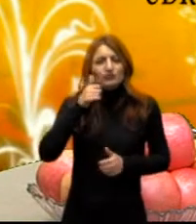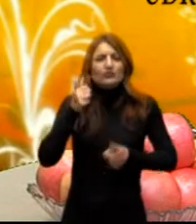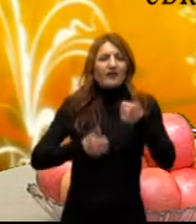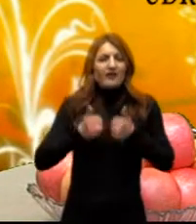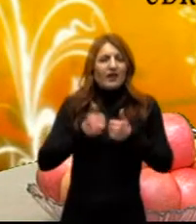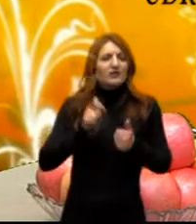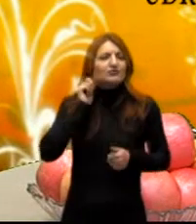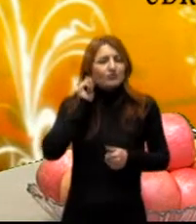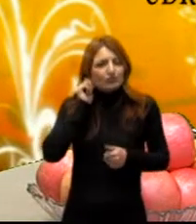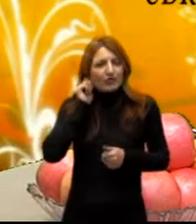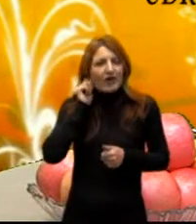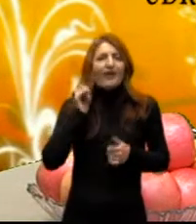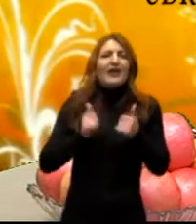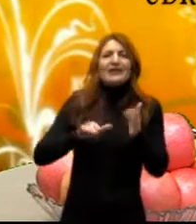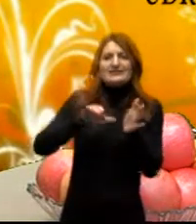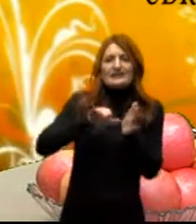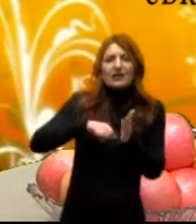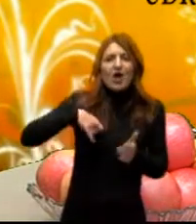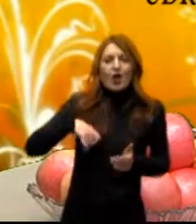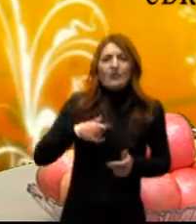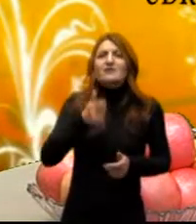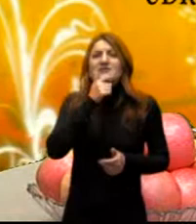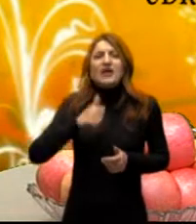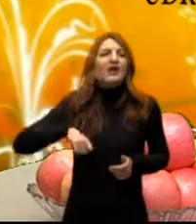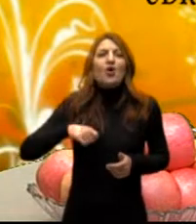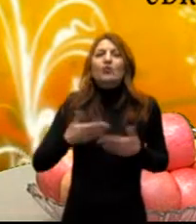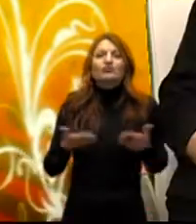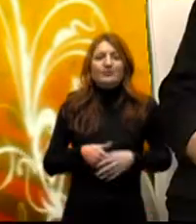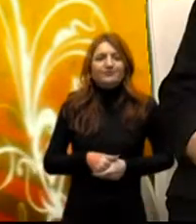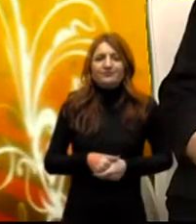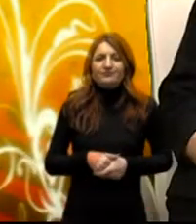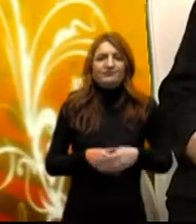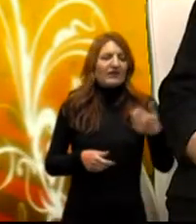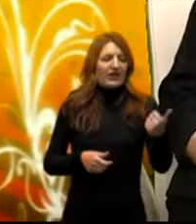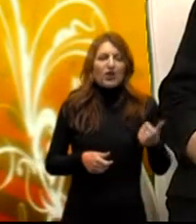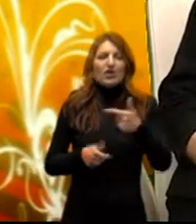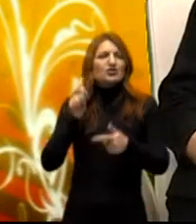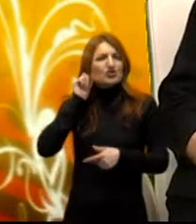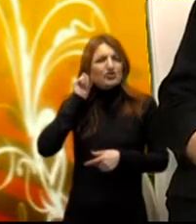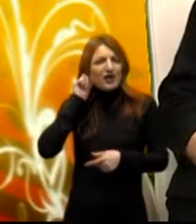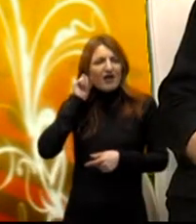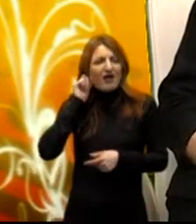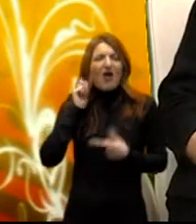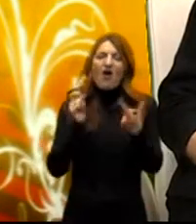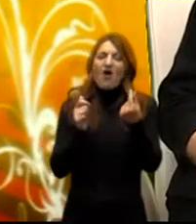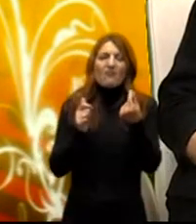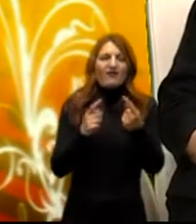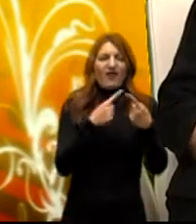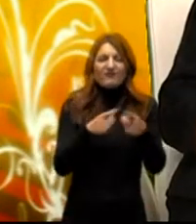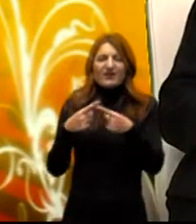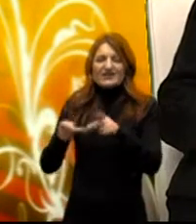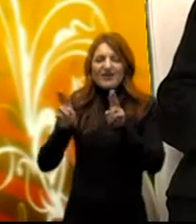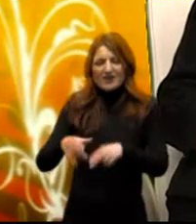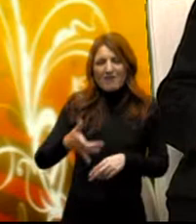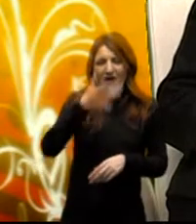kod žena, srednja dob, starija dob? I jedno i drugo kod žena. I migrena i tenzijska glavobolja,